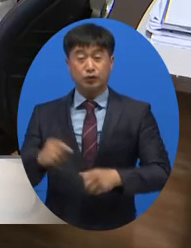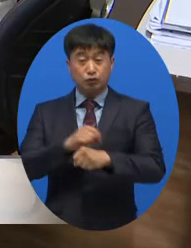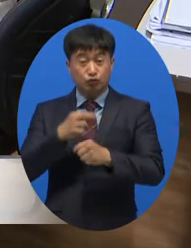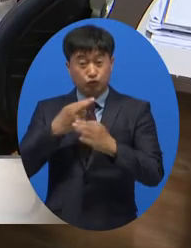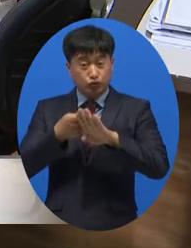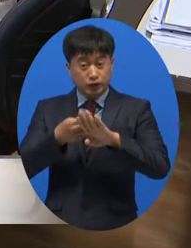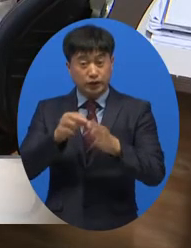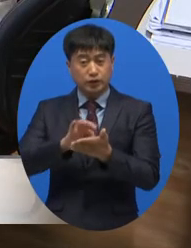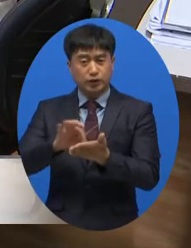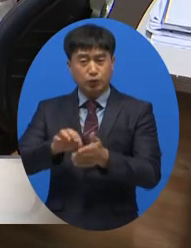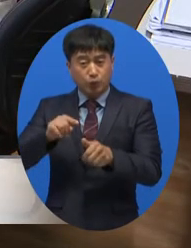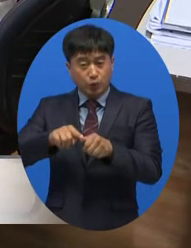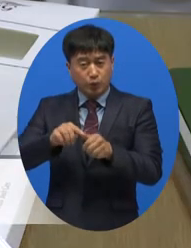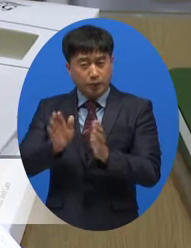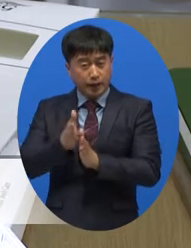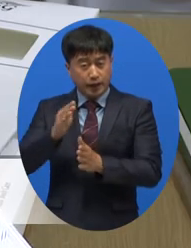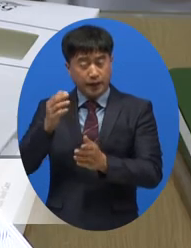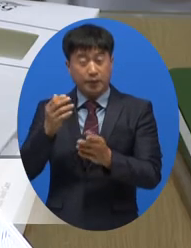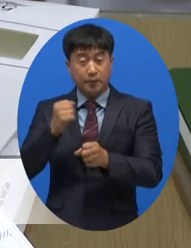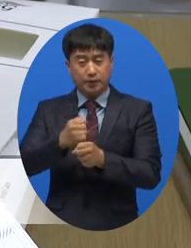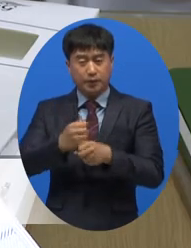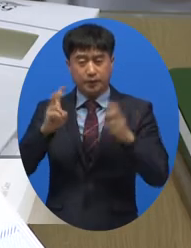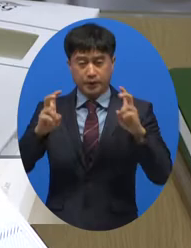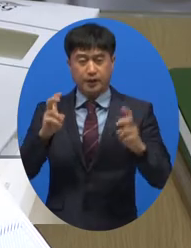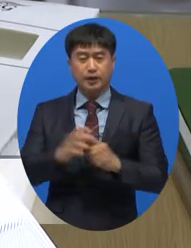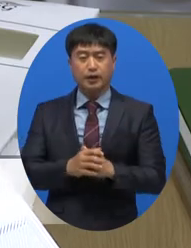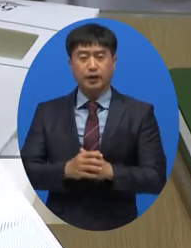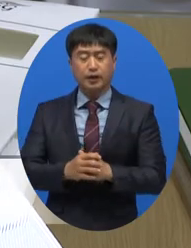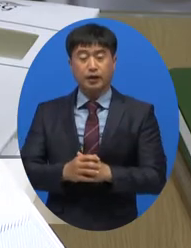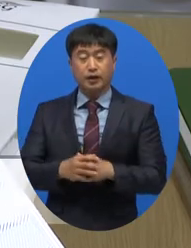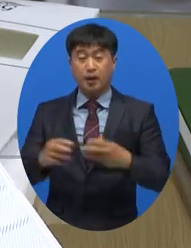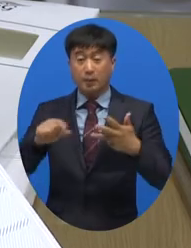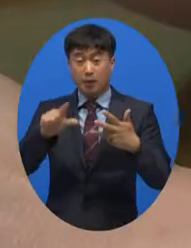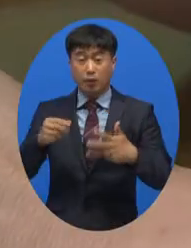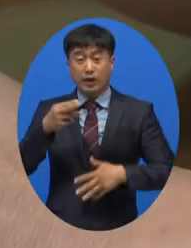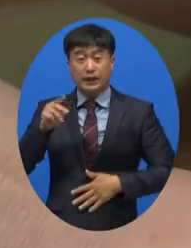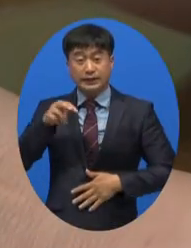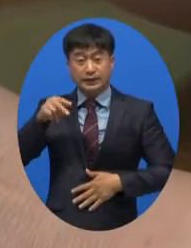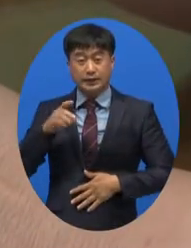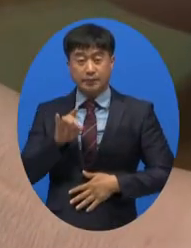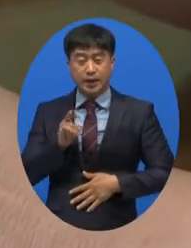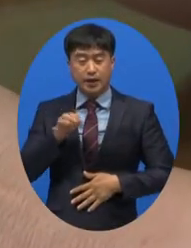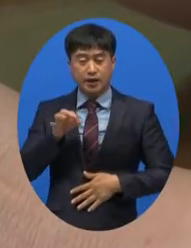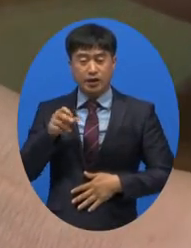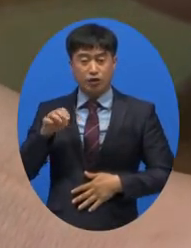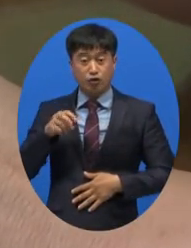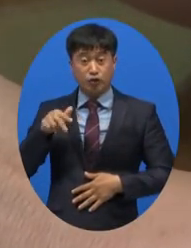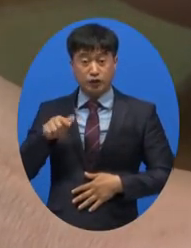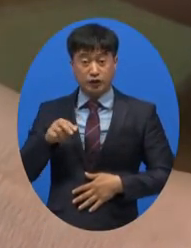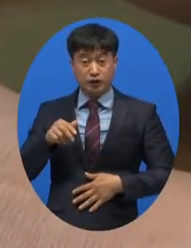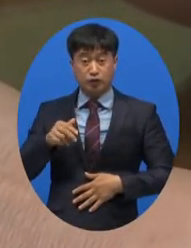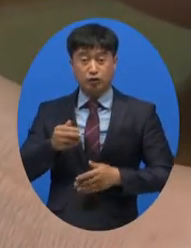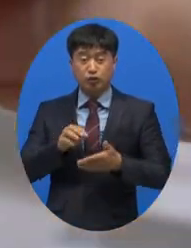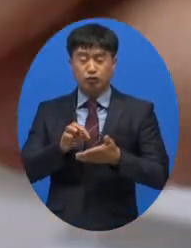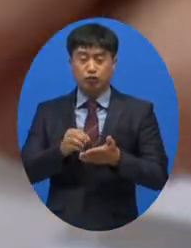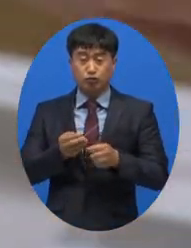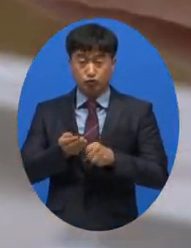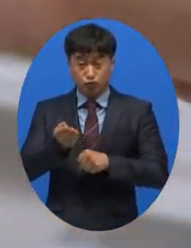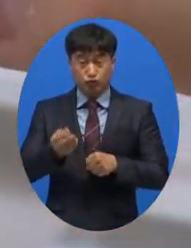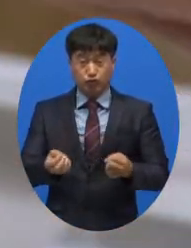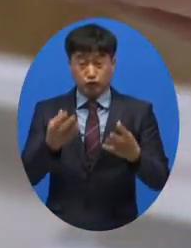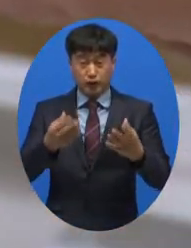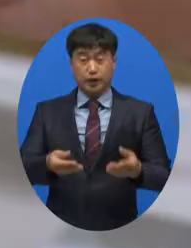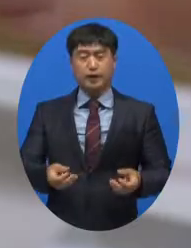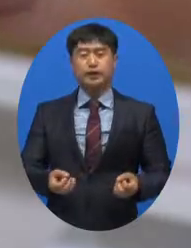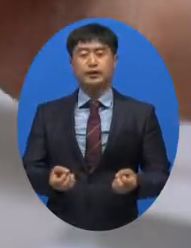특수 유리를 활용한 손톱 광택기를 제조하는 업체. 지난달 미국 라스베이거스에서 열린 소비재전에 참가했습니다. 나흘